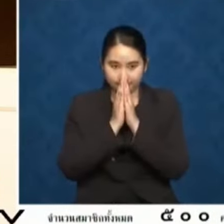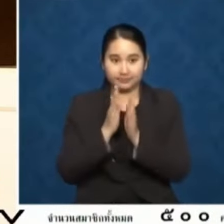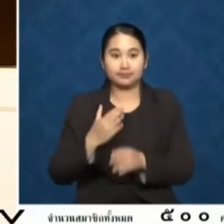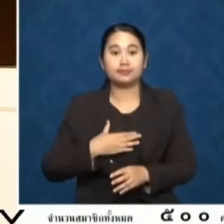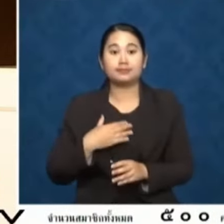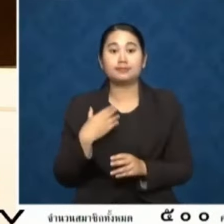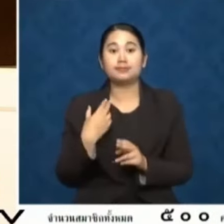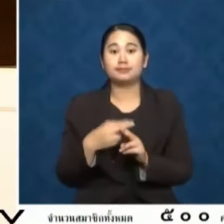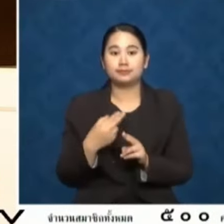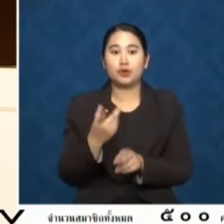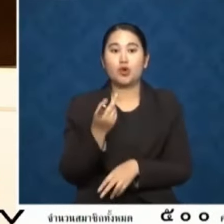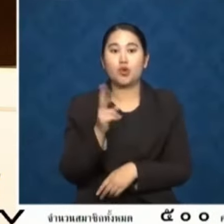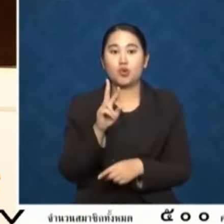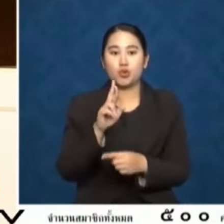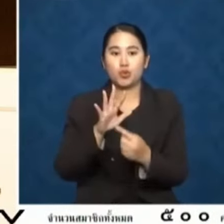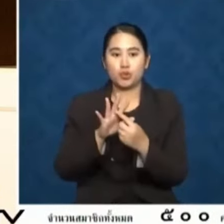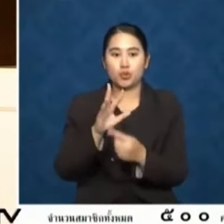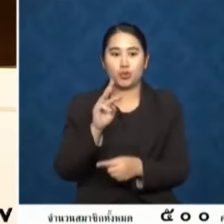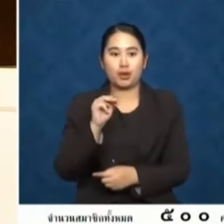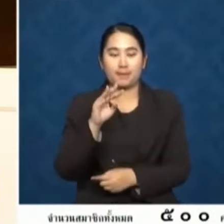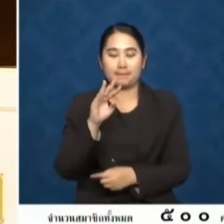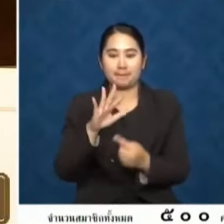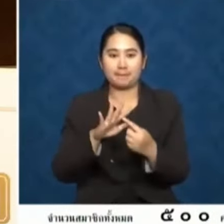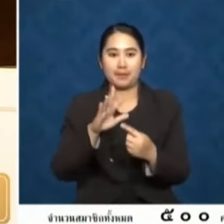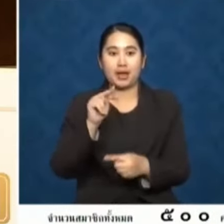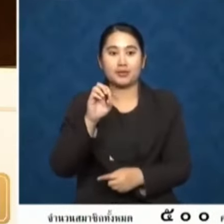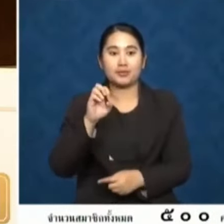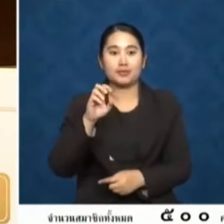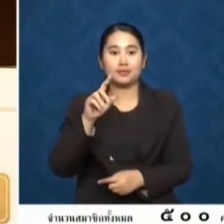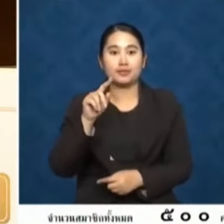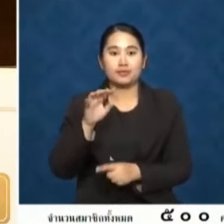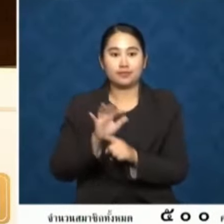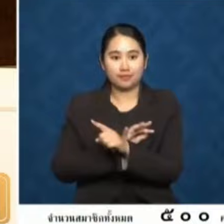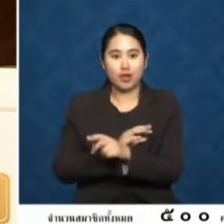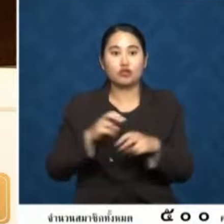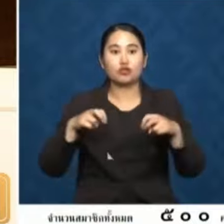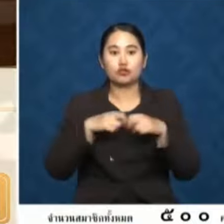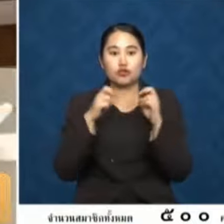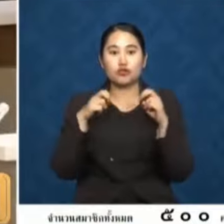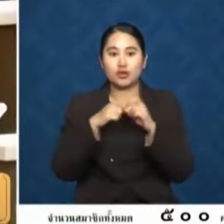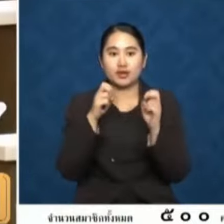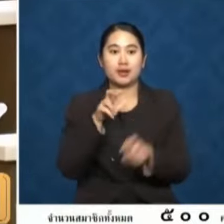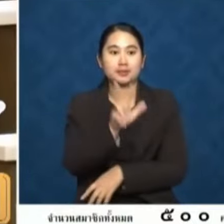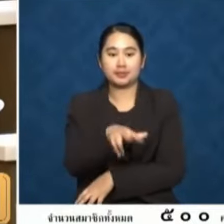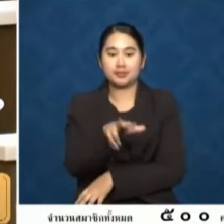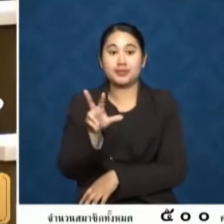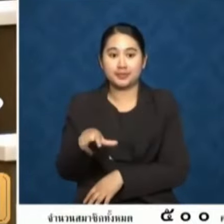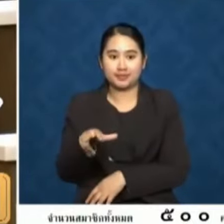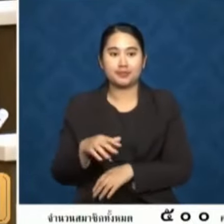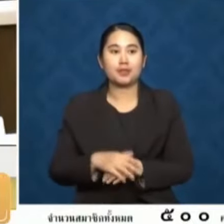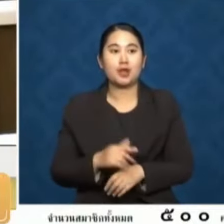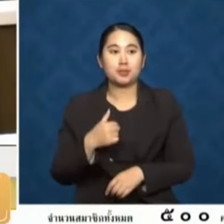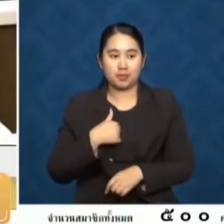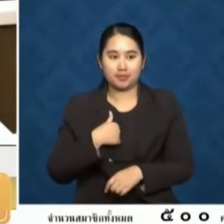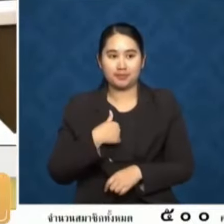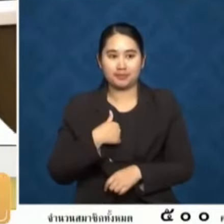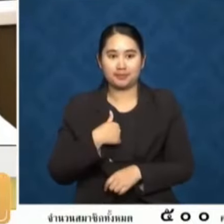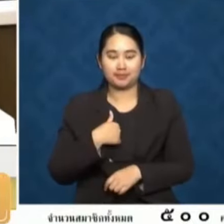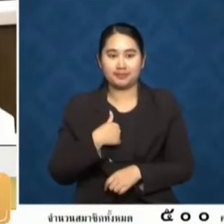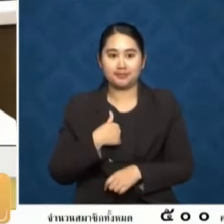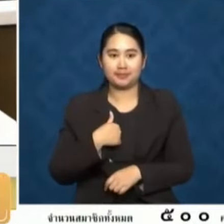านิษฐ์สังพุ่มสมาชิกสภาผู้แทนราษฎรจากจังหวัดสุรินทร์พรรคเพื่อไทยผมเป็นผู้หนึ่งครับ